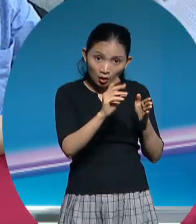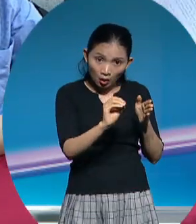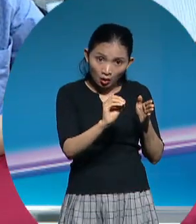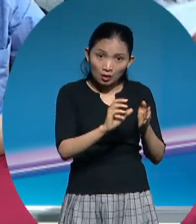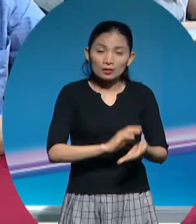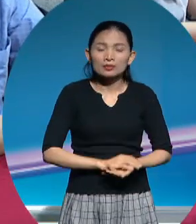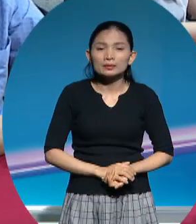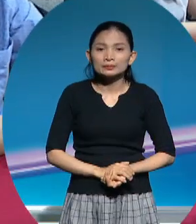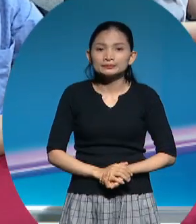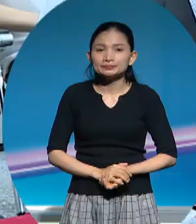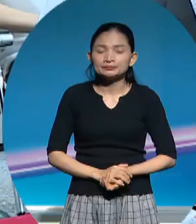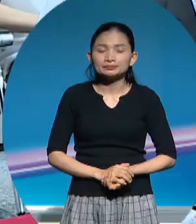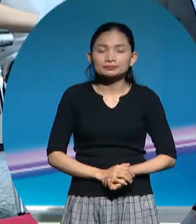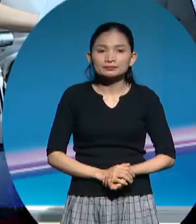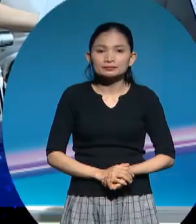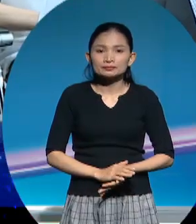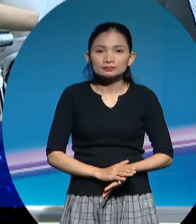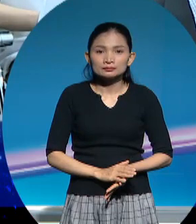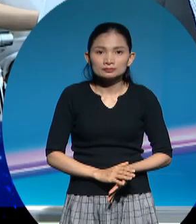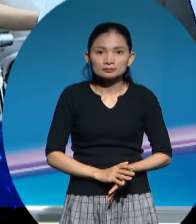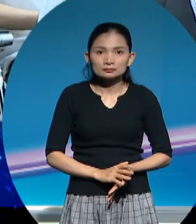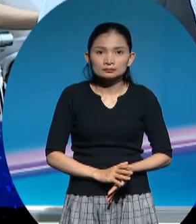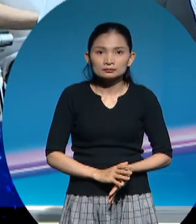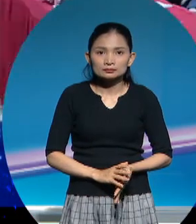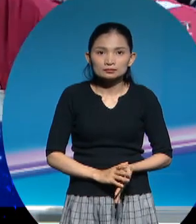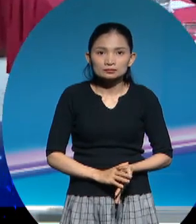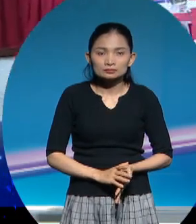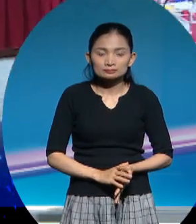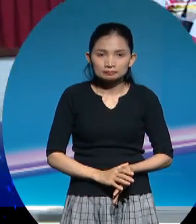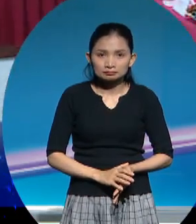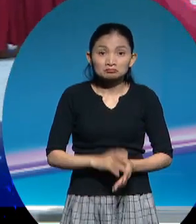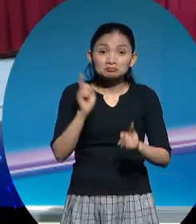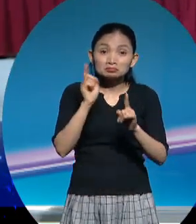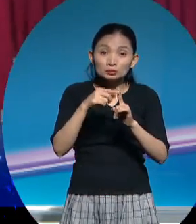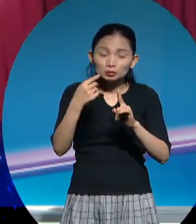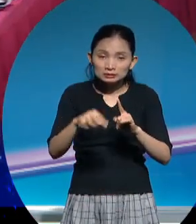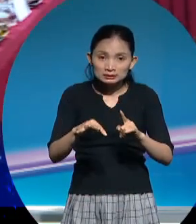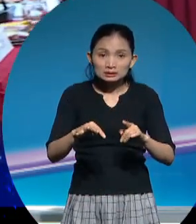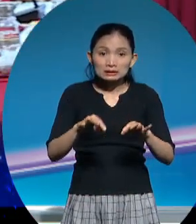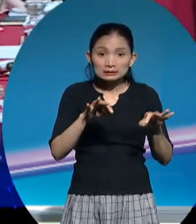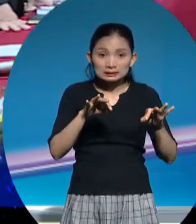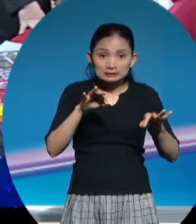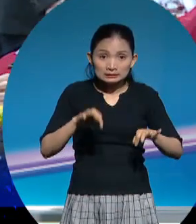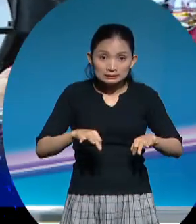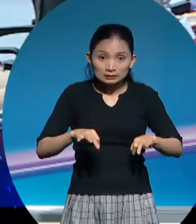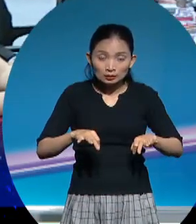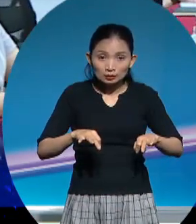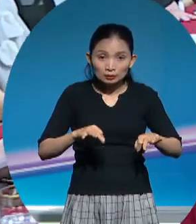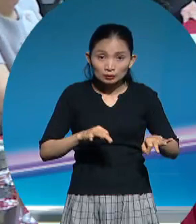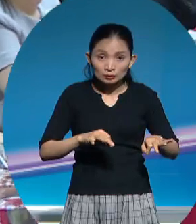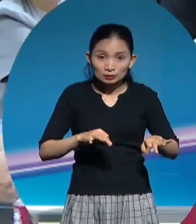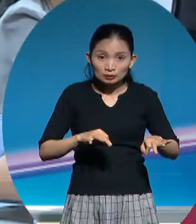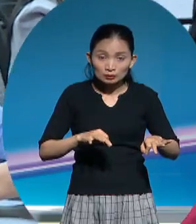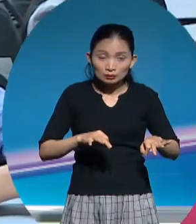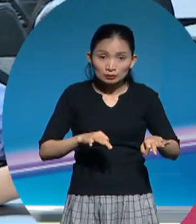Việc kết hợp này giúp nâng cao hơn nữa việc lưu thông hàng hóa tại hệ thống phân phối của Sài Gòn Co-op, đảm bảo sự liên kết mạch lạc để đưa hàng sản xuất trong